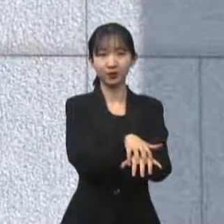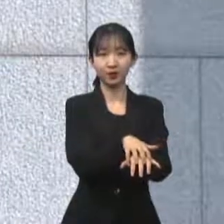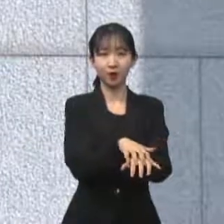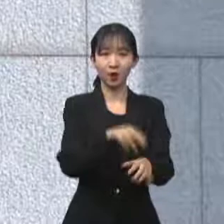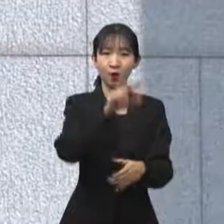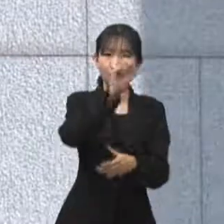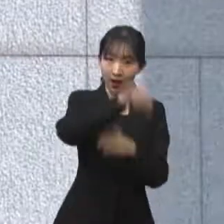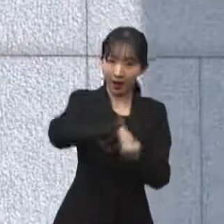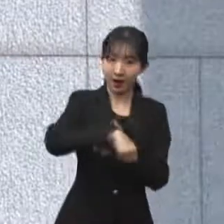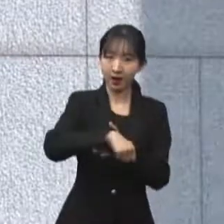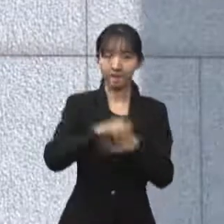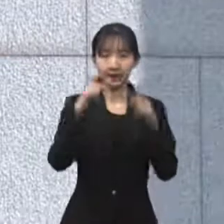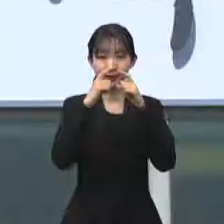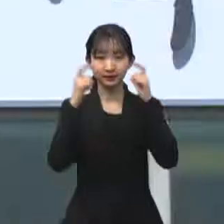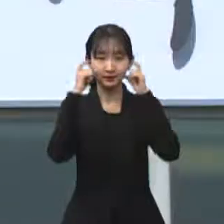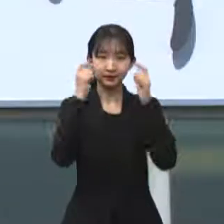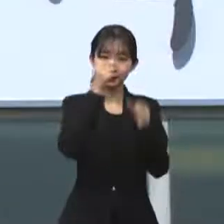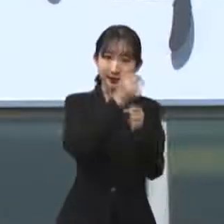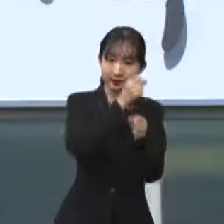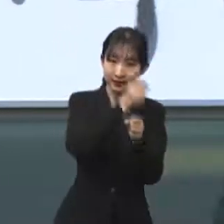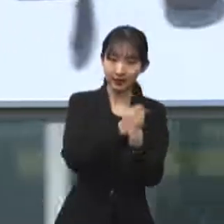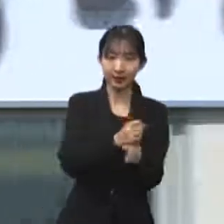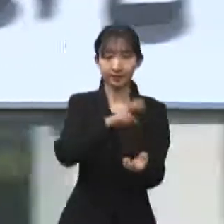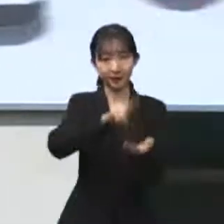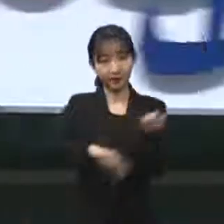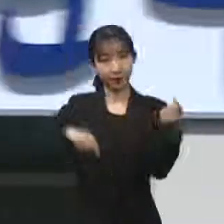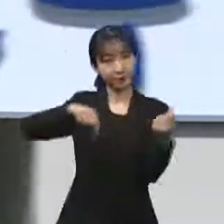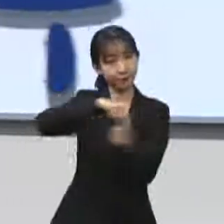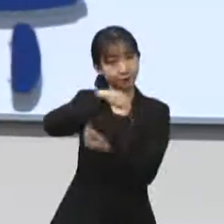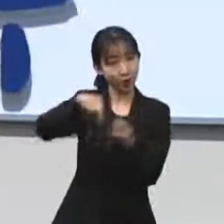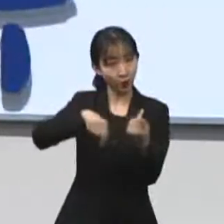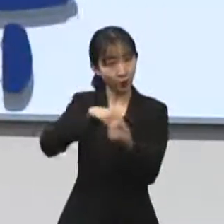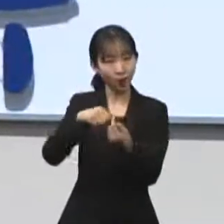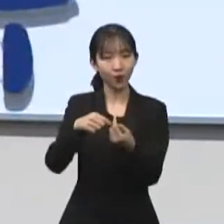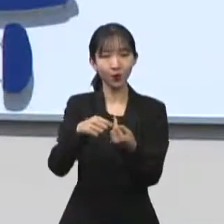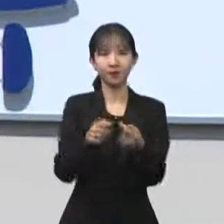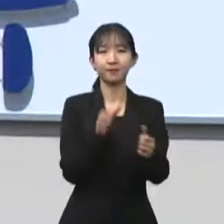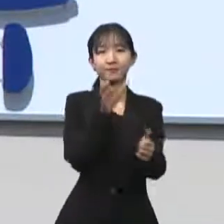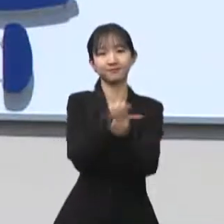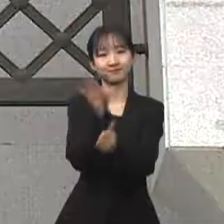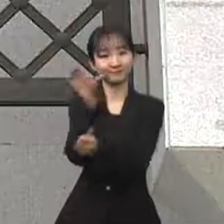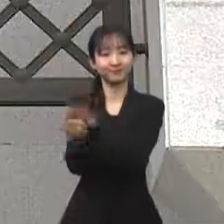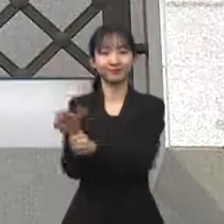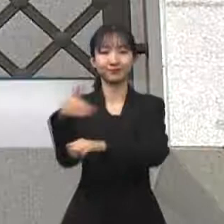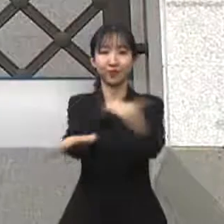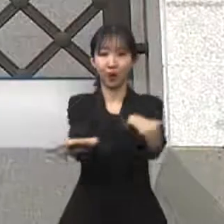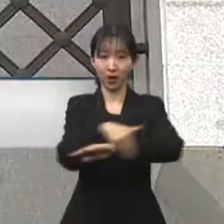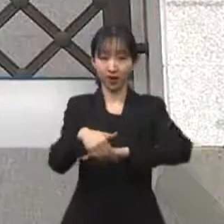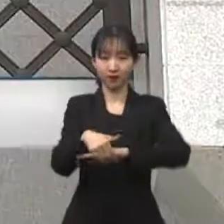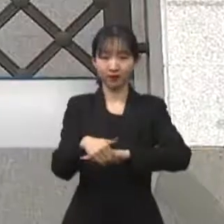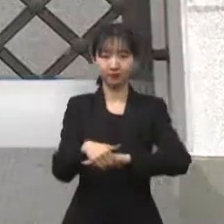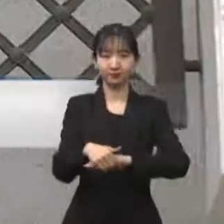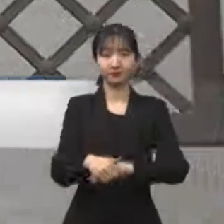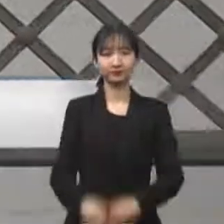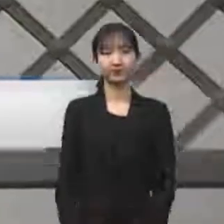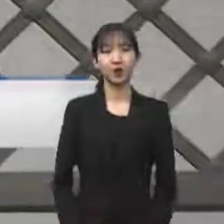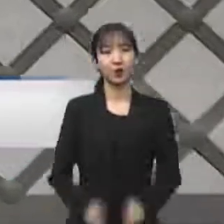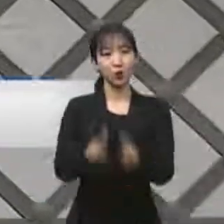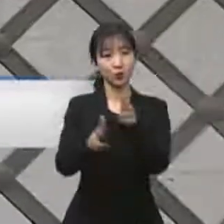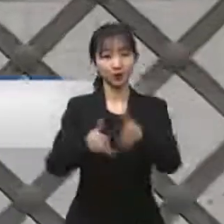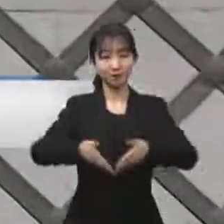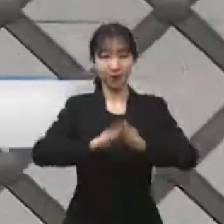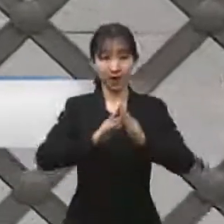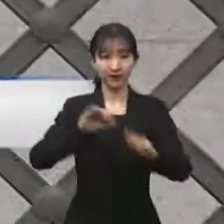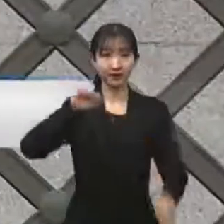인허가 취득과 마스크 생산, 판매, 운영을 여기에 맡길 계획입니다. 생산 라인 구축에 소요되는